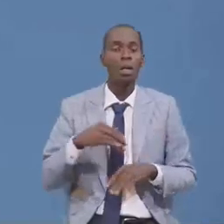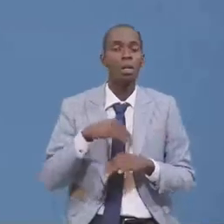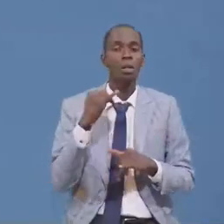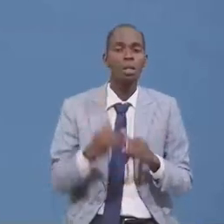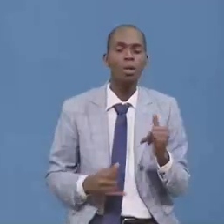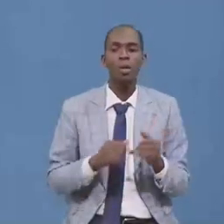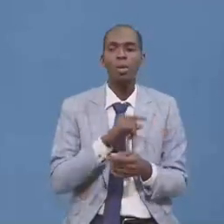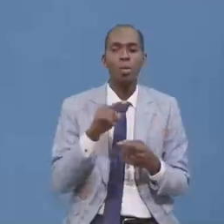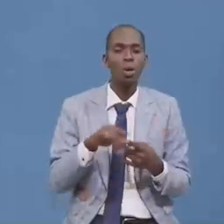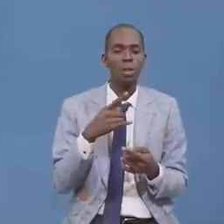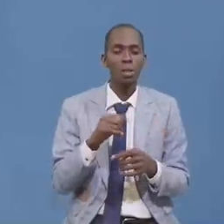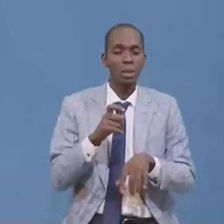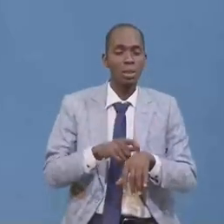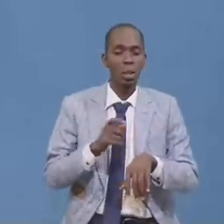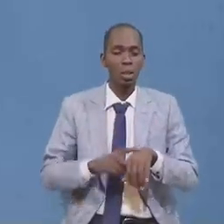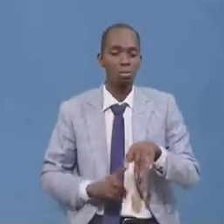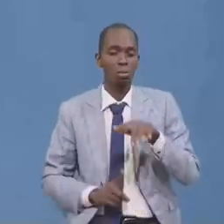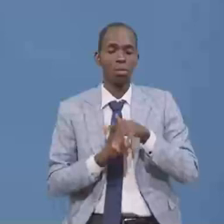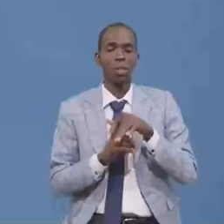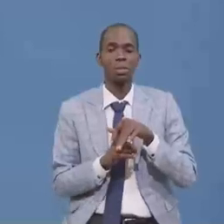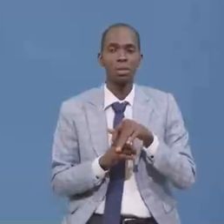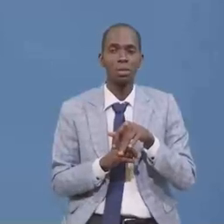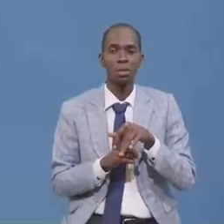Et finalement, quand le moment viendra,